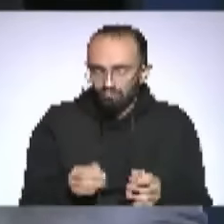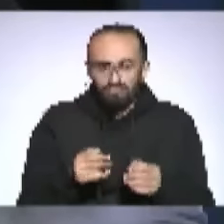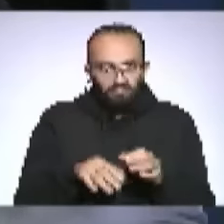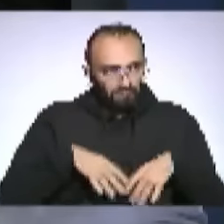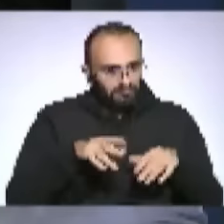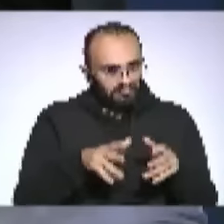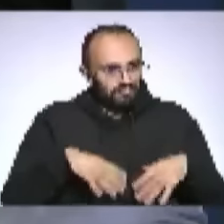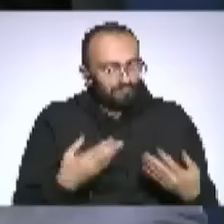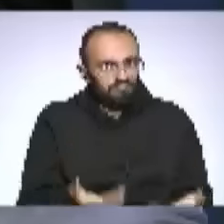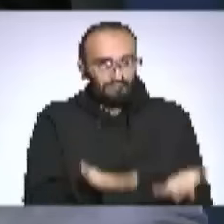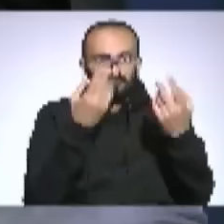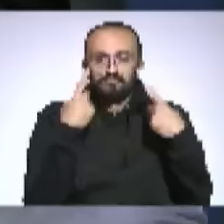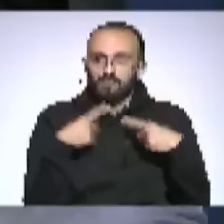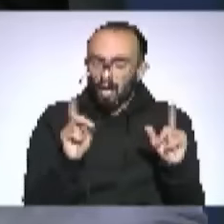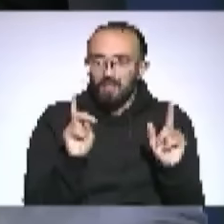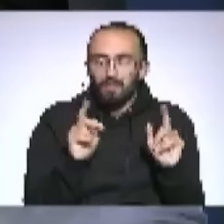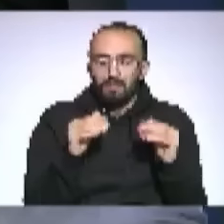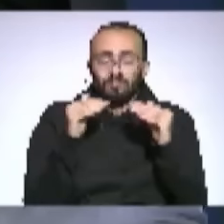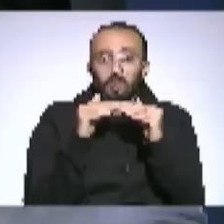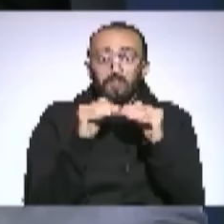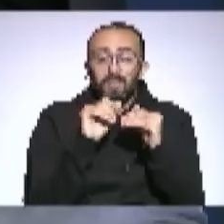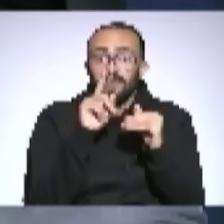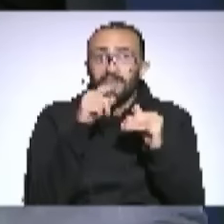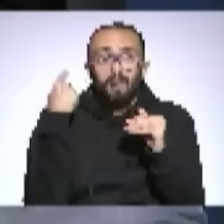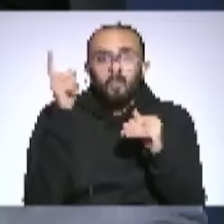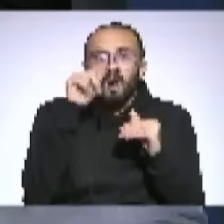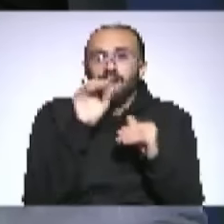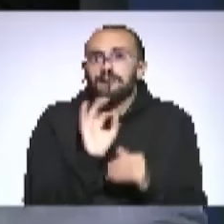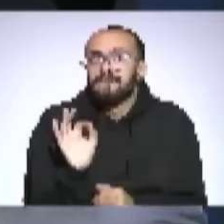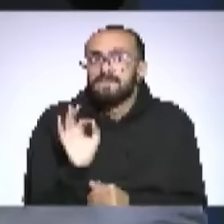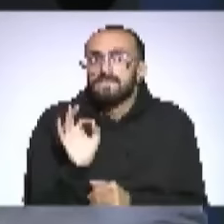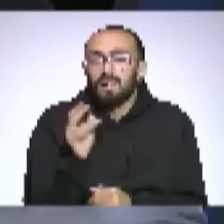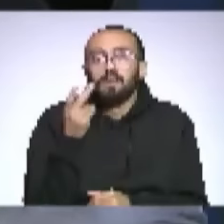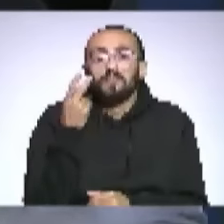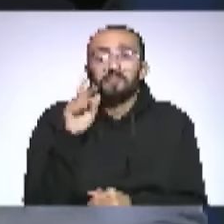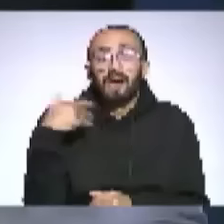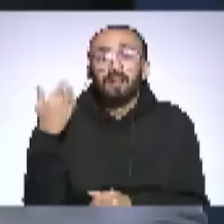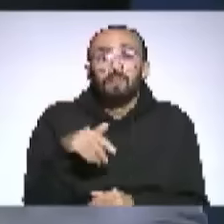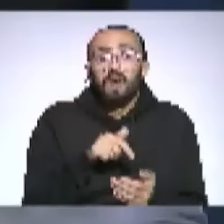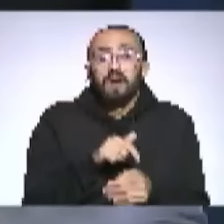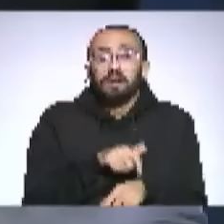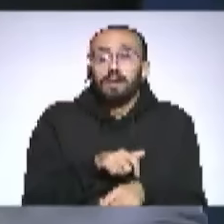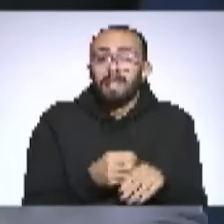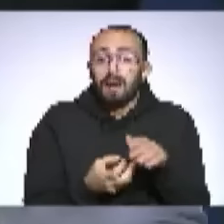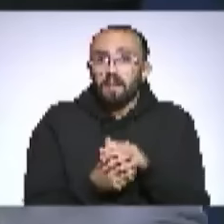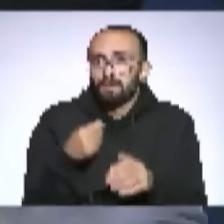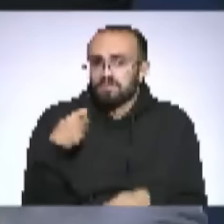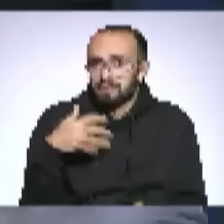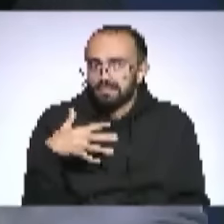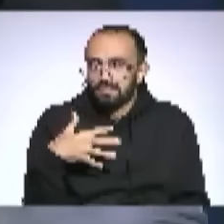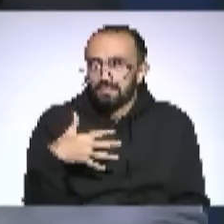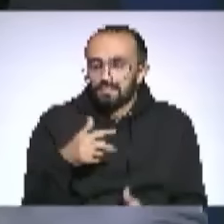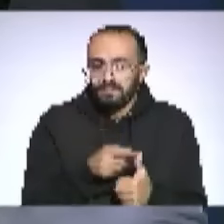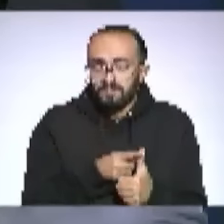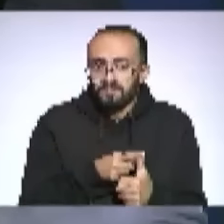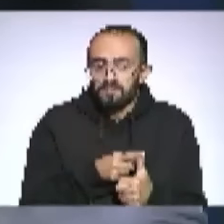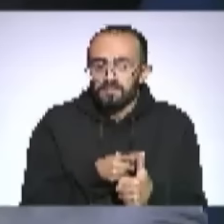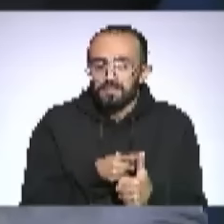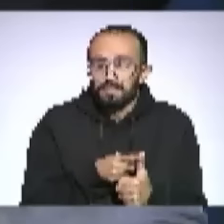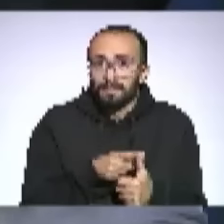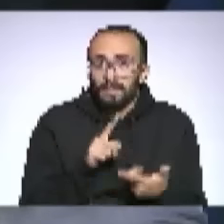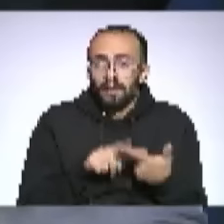تعيشهم بس برضو فكر في بكره بكره في جامعه والجامعات الخاصه بتاخد قد كده بكره